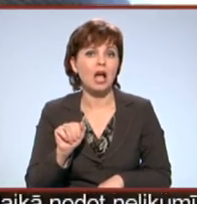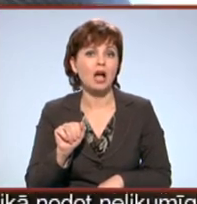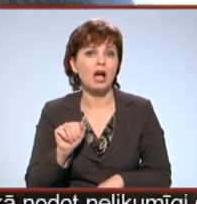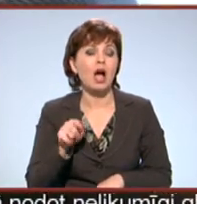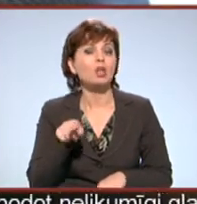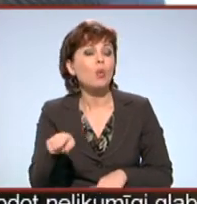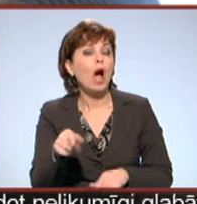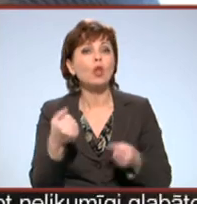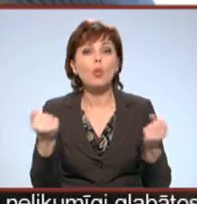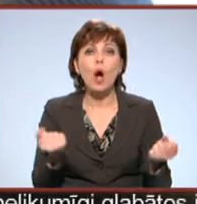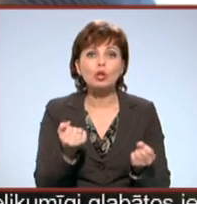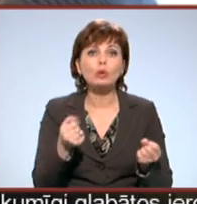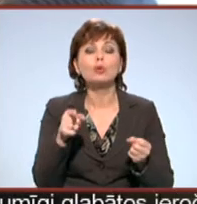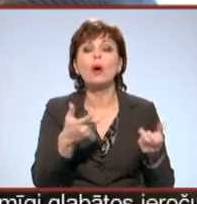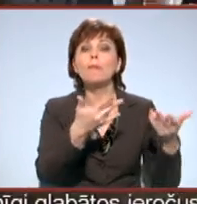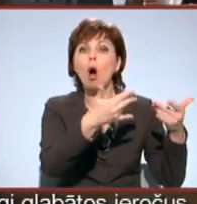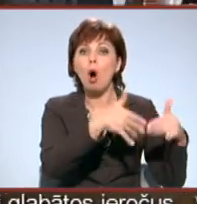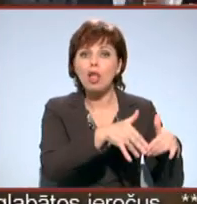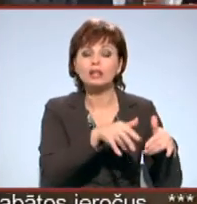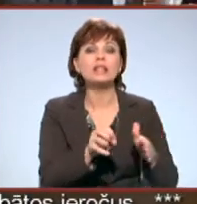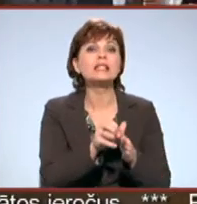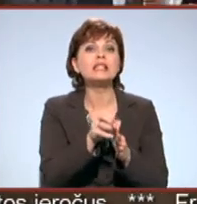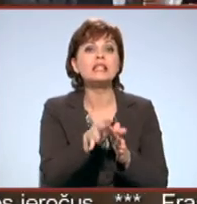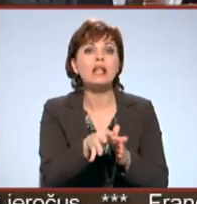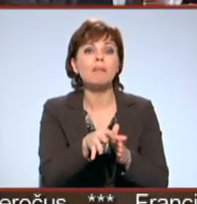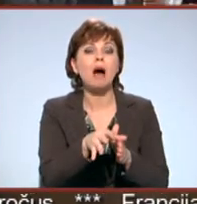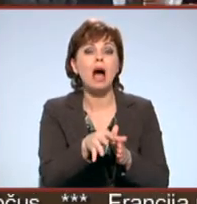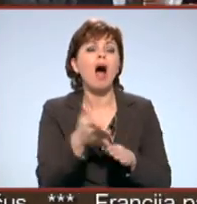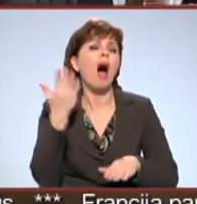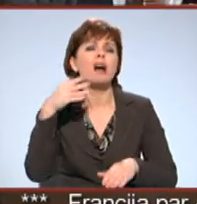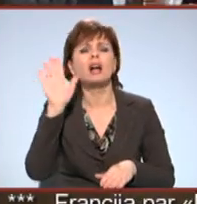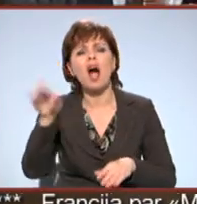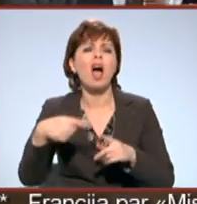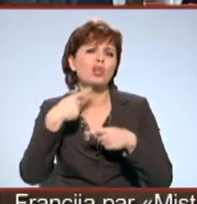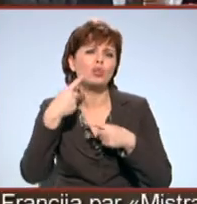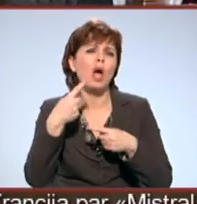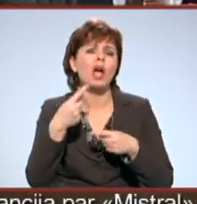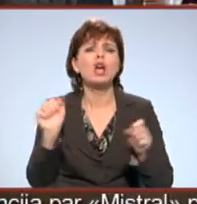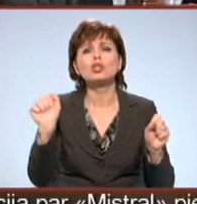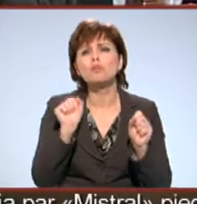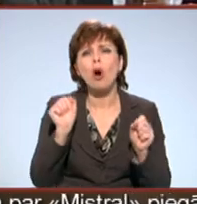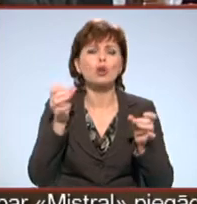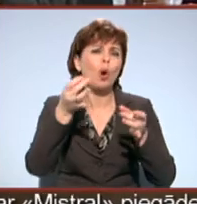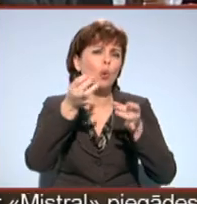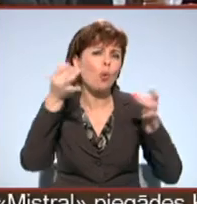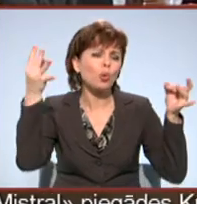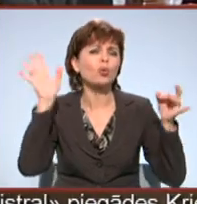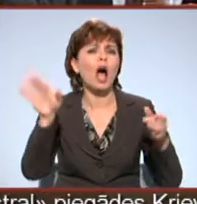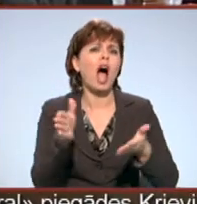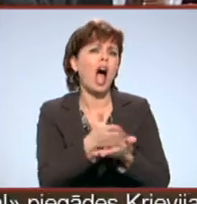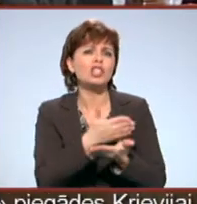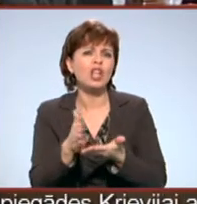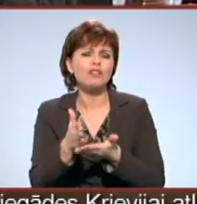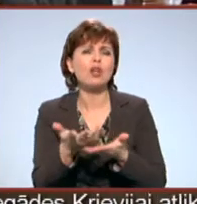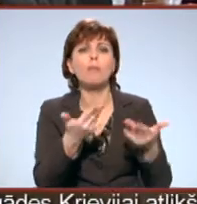ar to nodarbosies politika. Sistēma agrāk runāja, ko tur sporta, kultūra, tā ir atsevišķa un politika ir